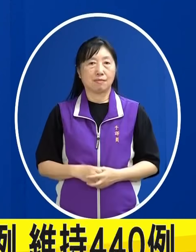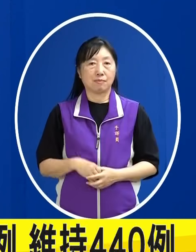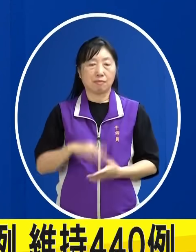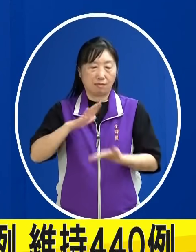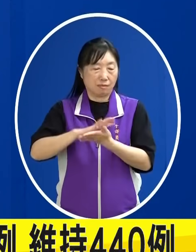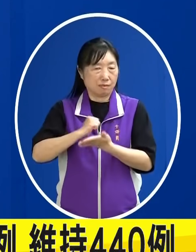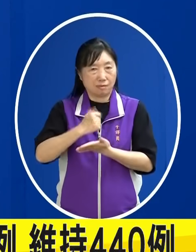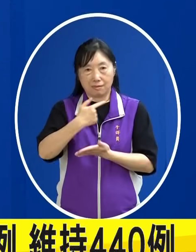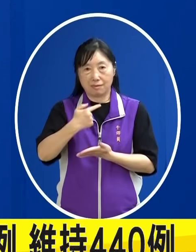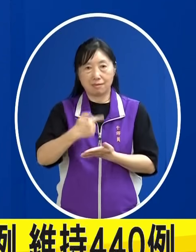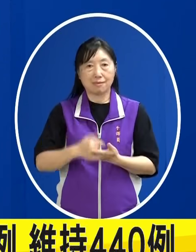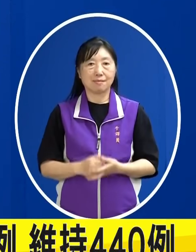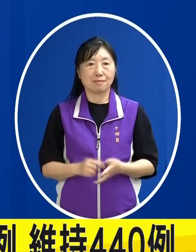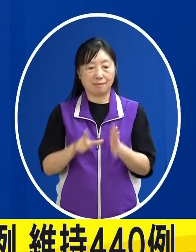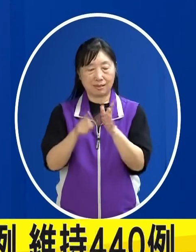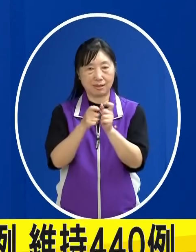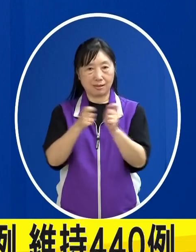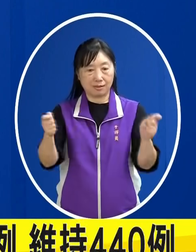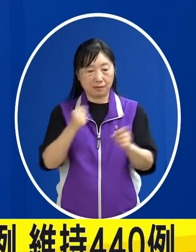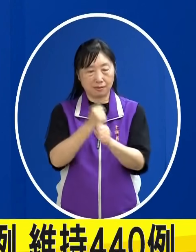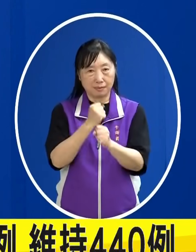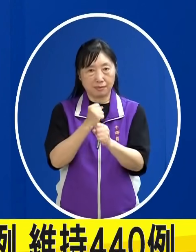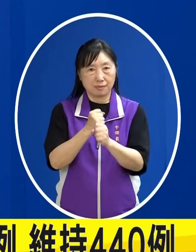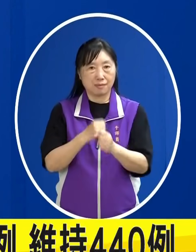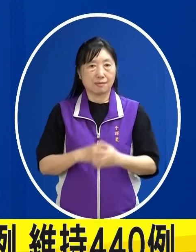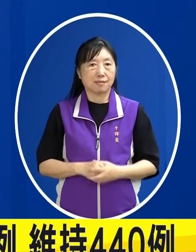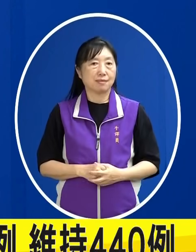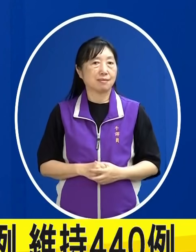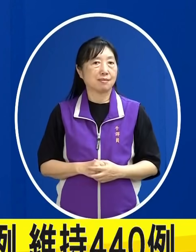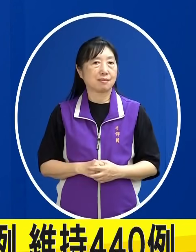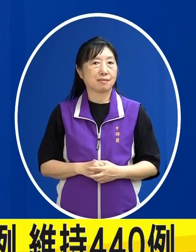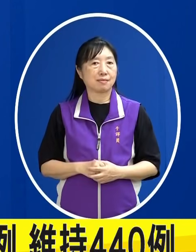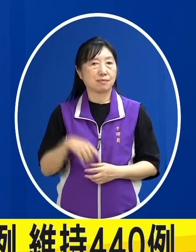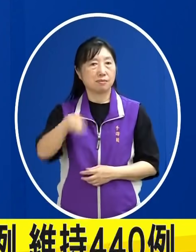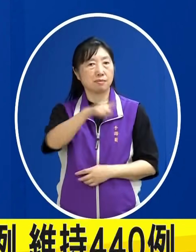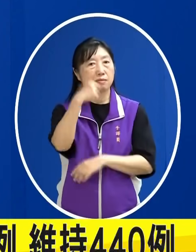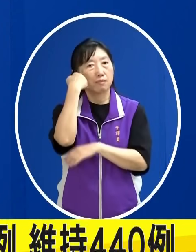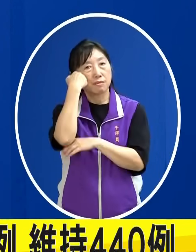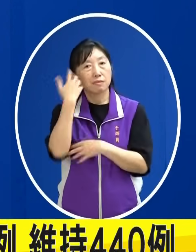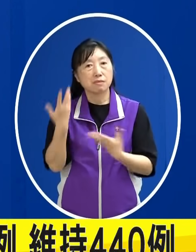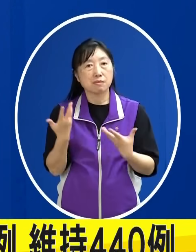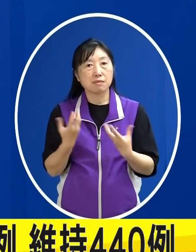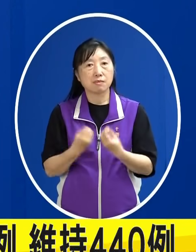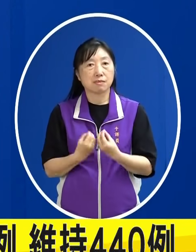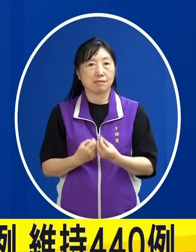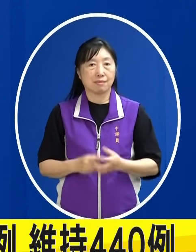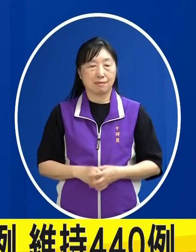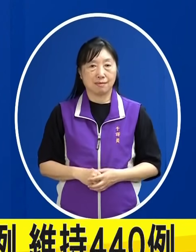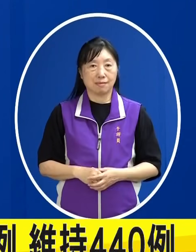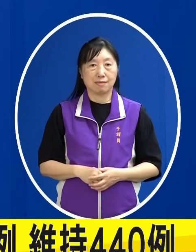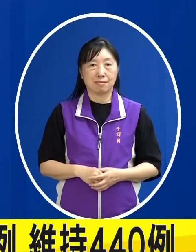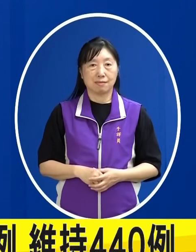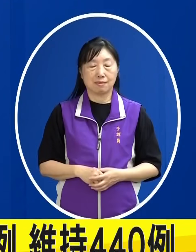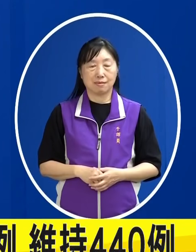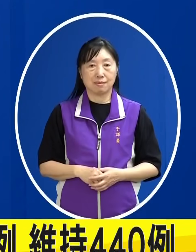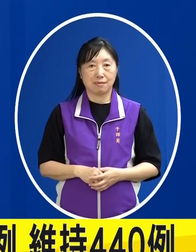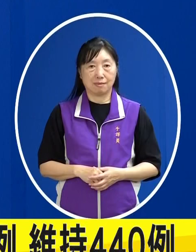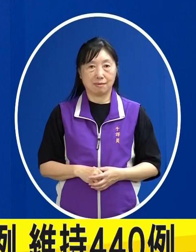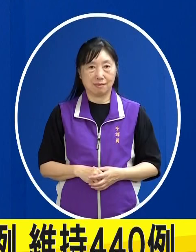的压力长时间的工作，那他们的住的问题其实有时候反而是他